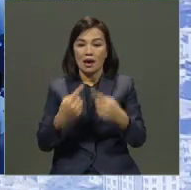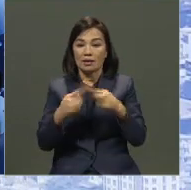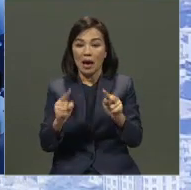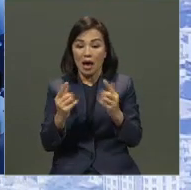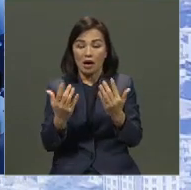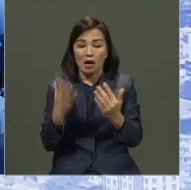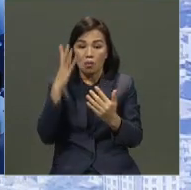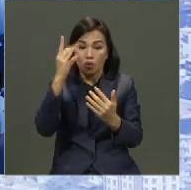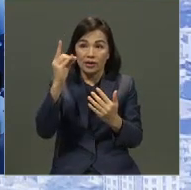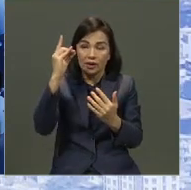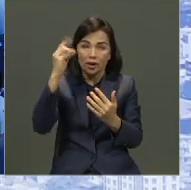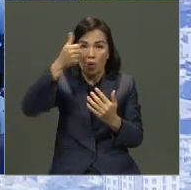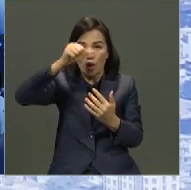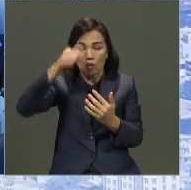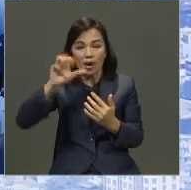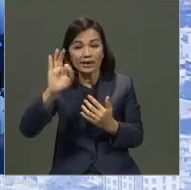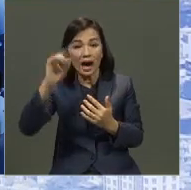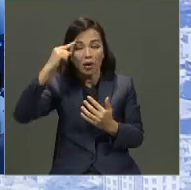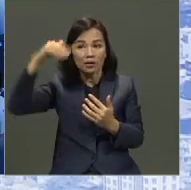นะครับหรือจุดๆต่อไปผมยังไม่ได้สามารถให้คำตอบได้ทั้งหมดนะครับแต่อย่างไรก็ตามแต่ครับถ้าตัวเลขต่างๆดีนะครับก็จะเกิดขึ้นได้แล้วจะไปต่อได้อย่างที่ผมบอกถ้าวันนี้เราอยู่ในเลขหลักหน่วยแต่ถ้าพรุ่งนี้มะรืนนี้หรือเวลา9